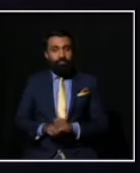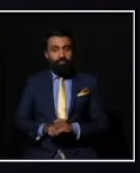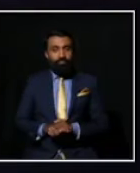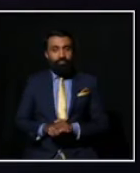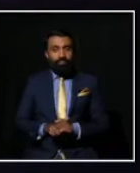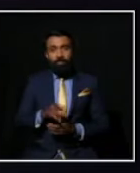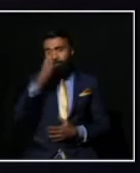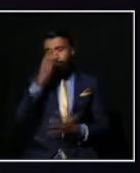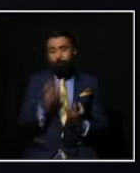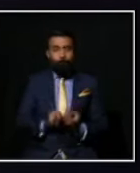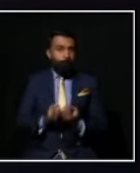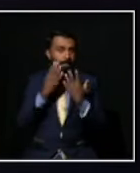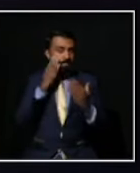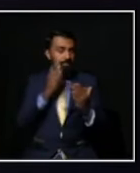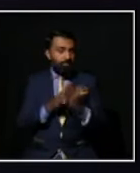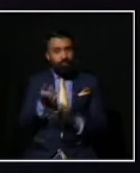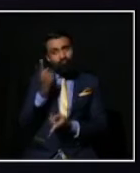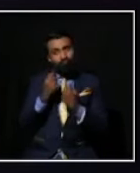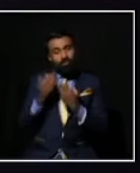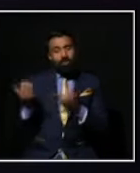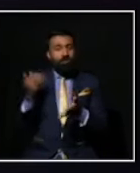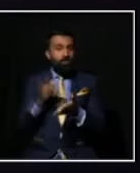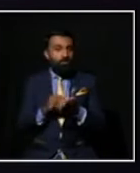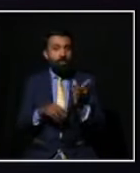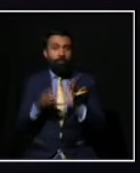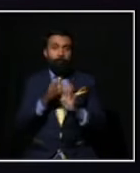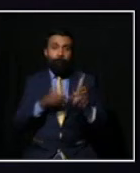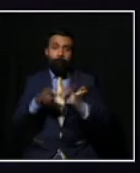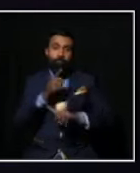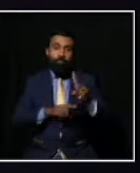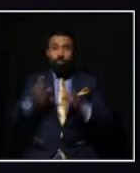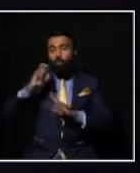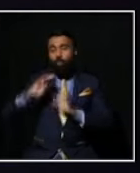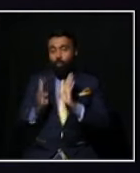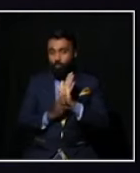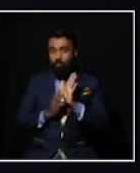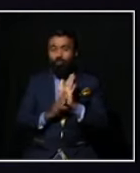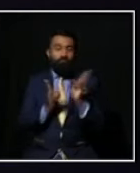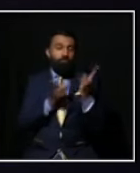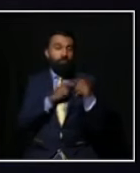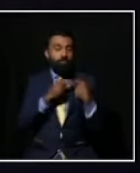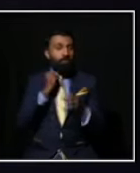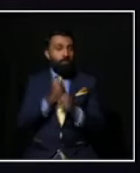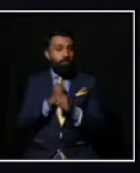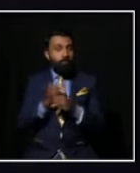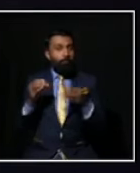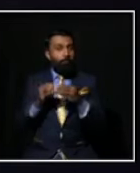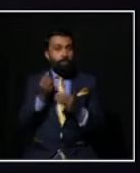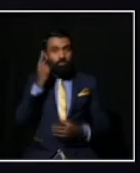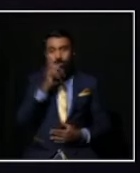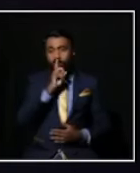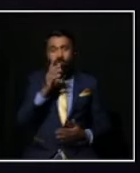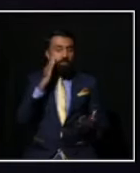පාස්කුවේරිදා ත්‍රස්ත ප්‍රහාරය පිළිබඳව විමර්ශනයට නැවතත් පාර්ලිමේන්තු විශේෂ කාර්යක සභාවක් පත් කරන්නයි ආණ්ඩු පක්ෂය යෝජනා කළා. සිද්ධියට